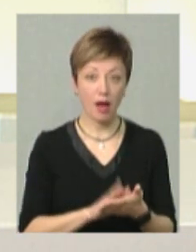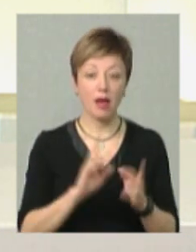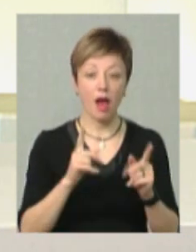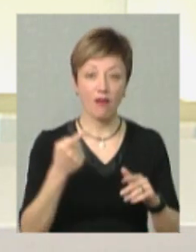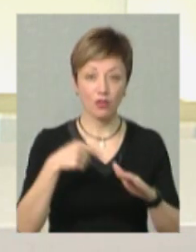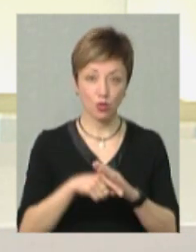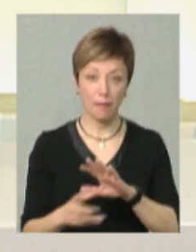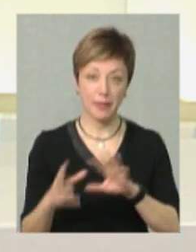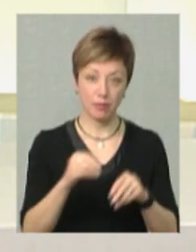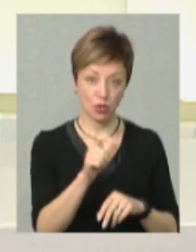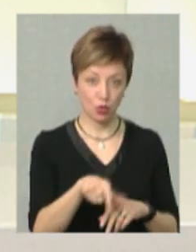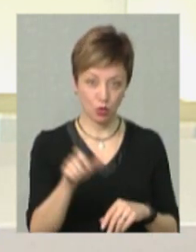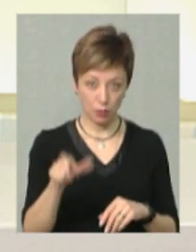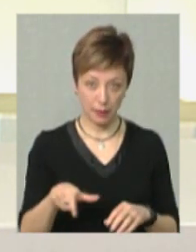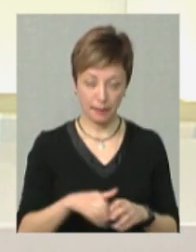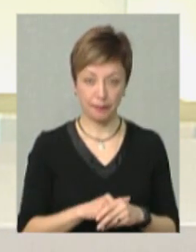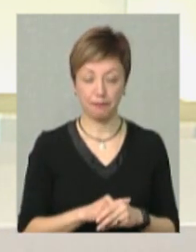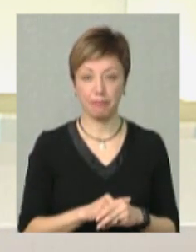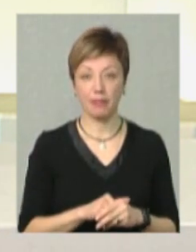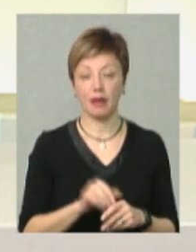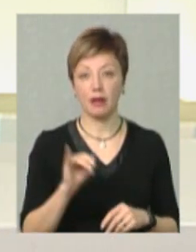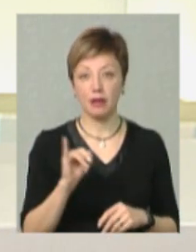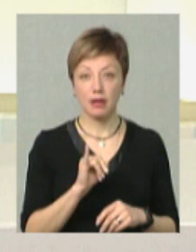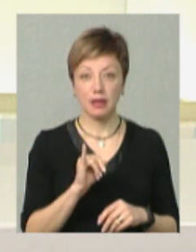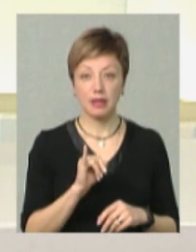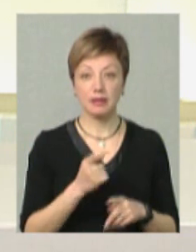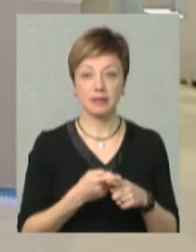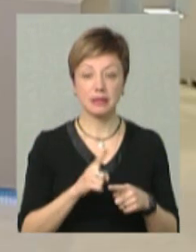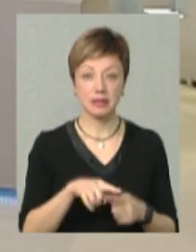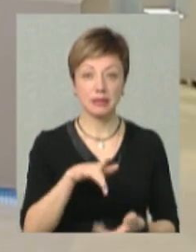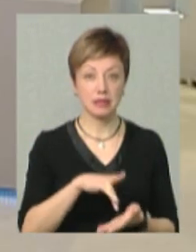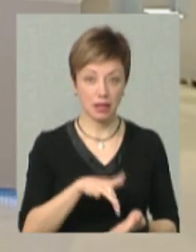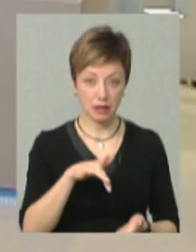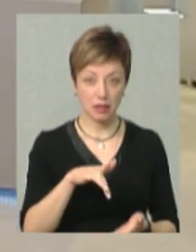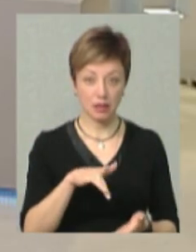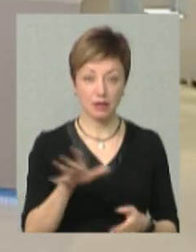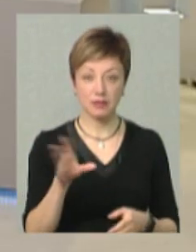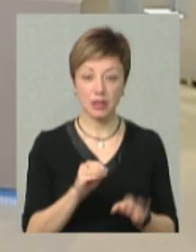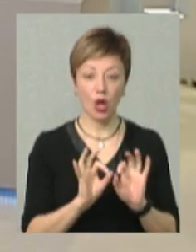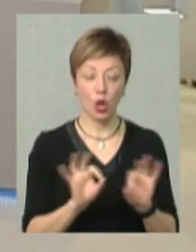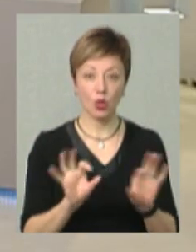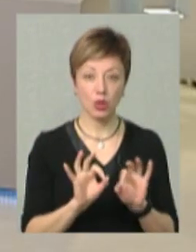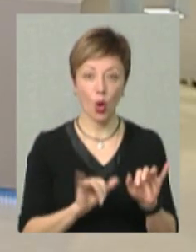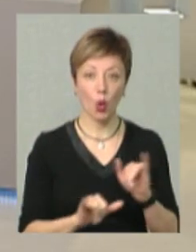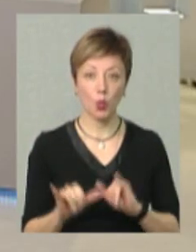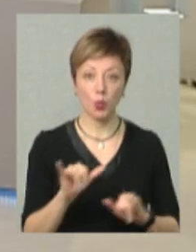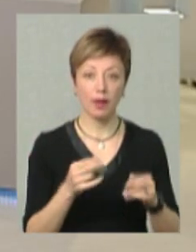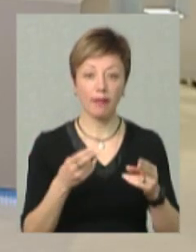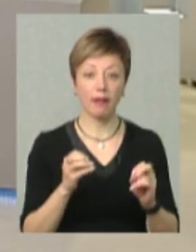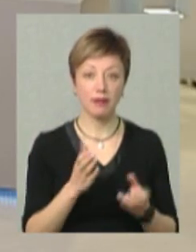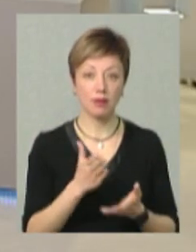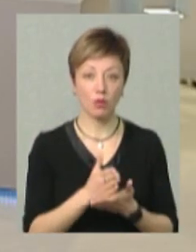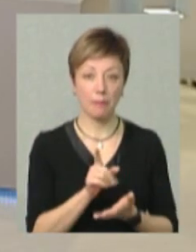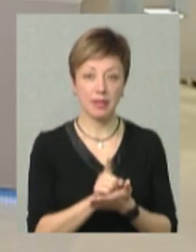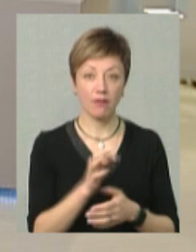внутрішньо переміщені особи. І в цих центрах, в все розказують, куди, де знаходиться